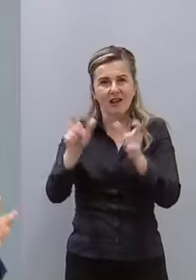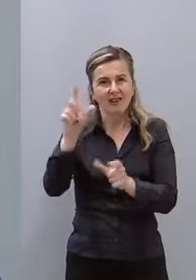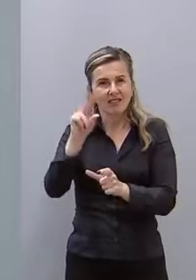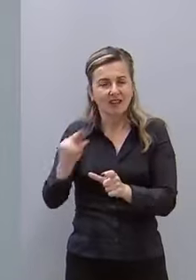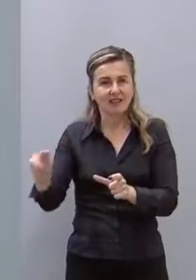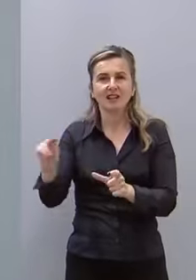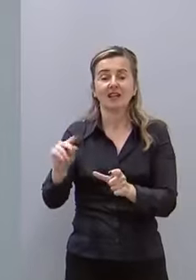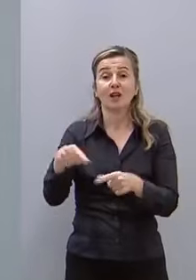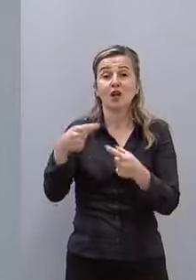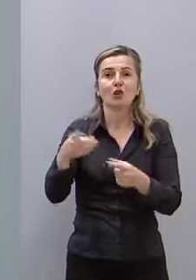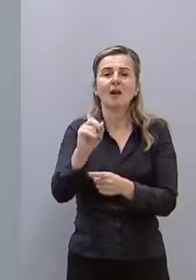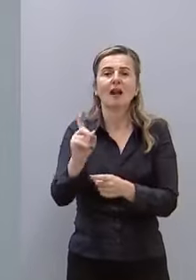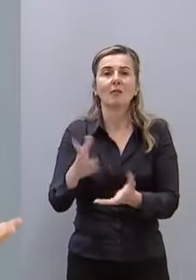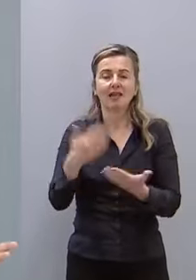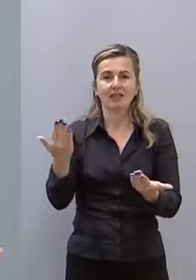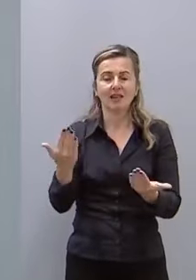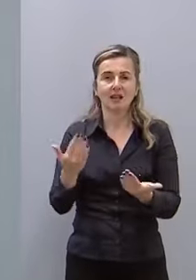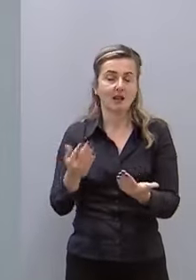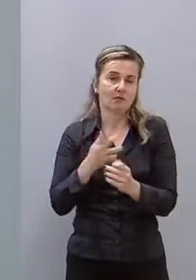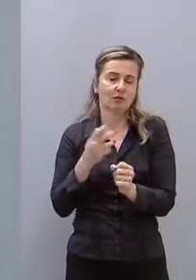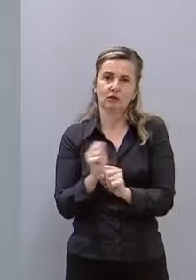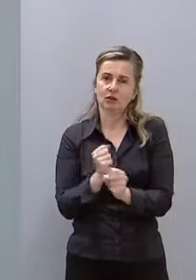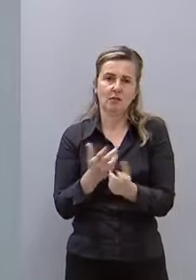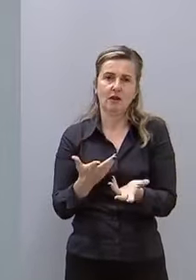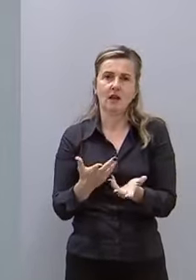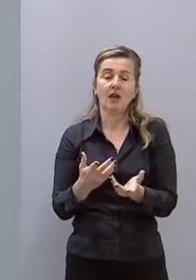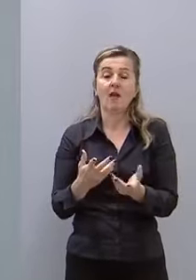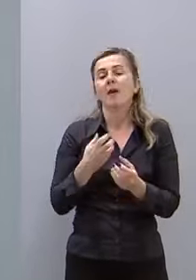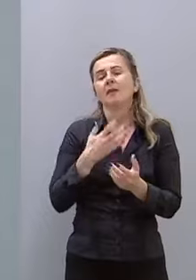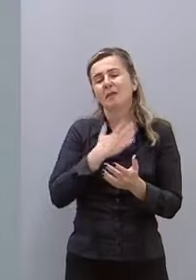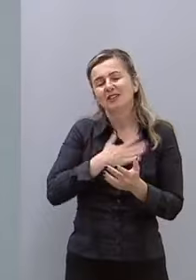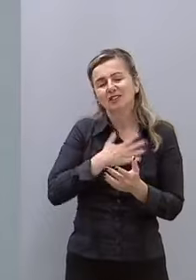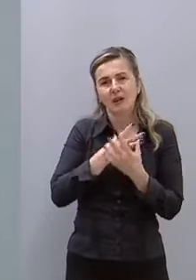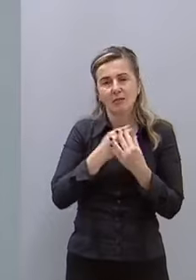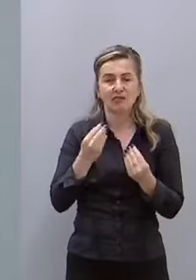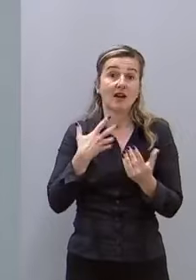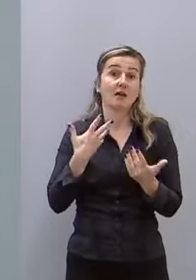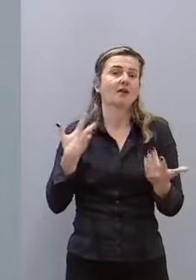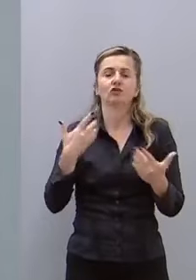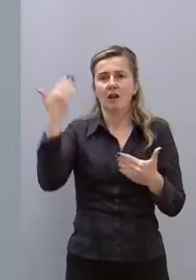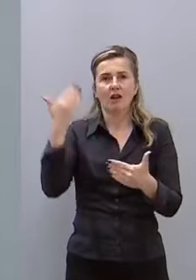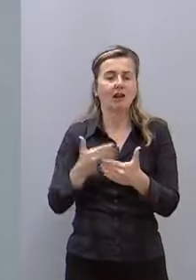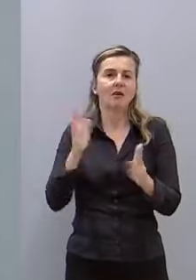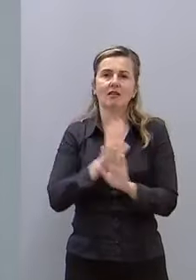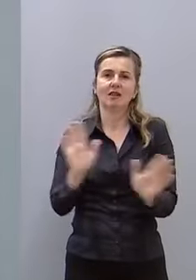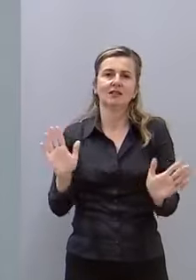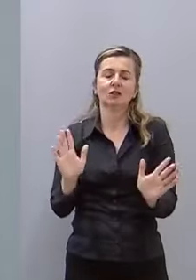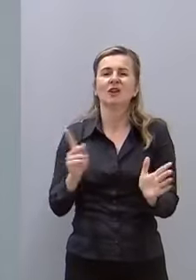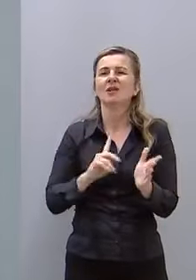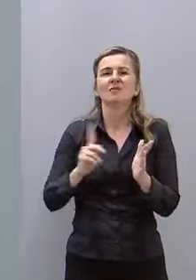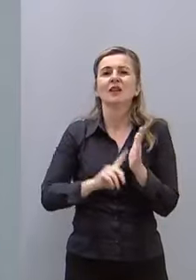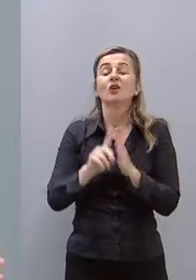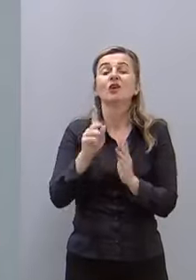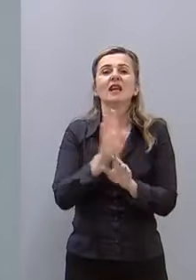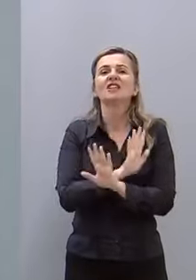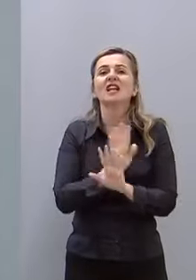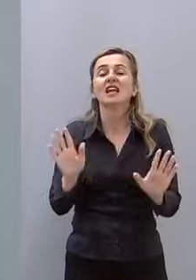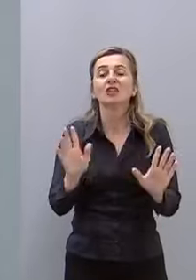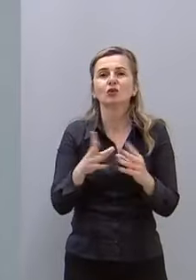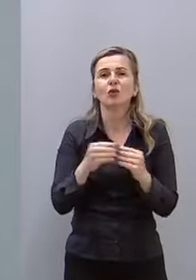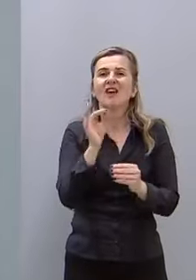fare sicuramente mi piacerebbe annunciarlo farlo però e poi ci sono delle limitazioni oggettive non ci riuscì non ci riesce nessuno a fare i tamponi a